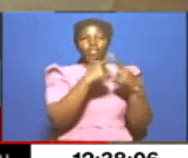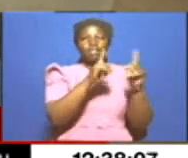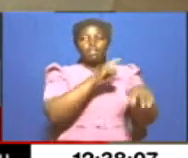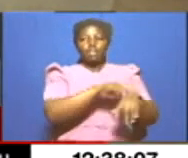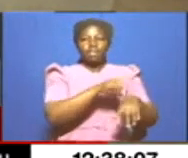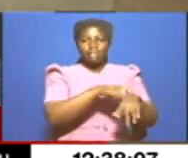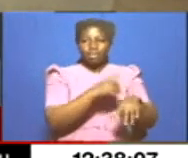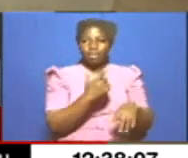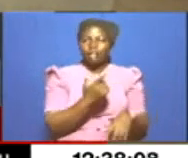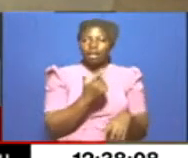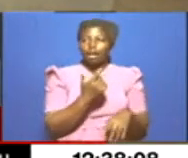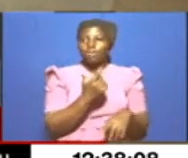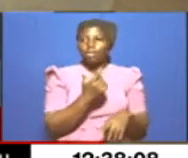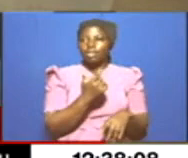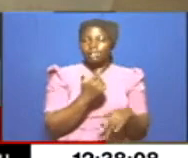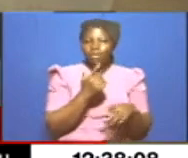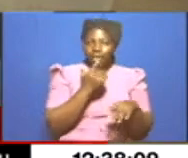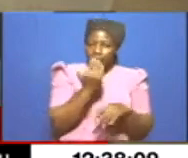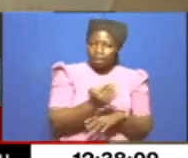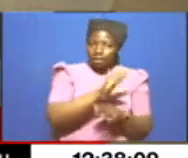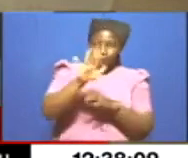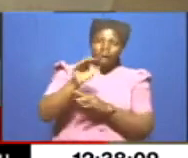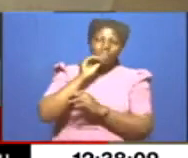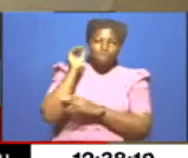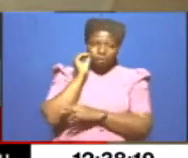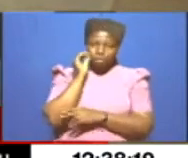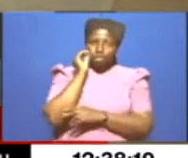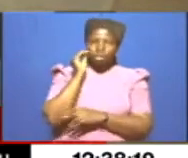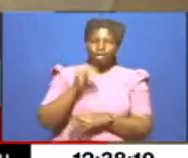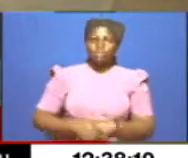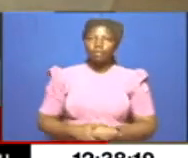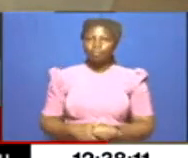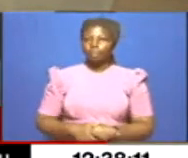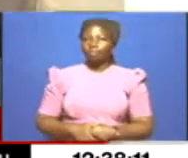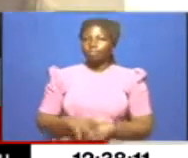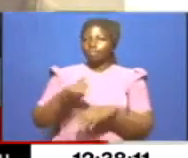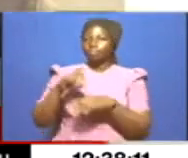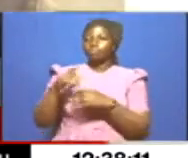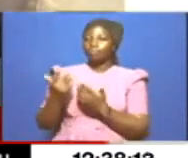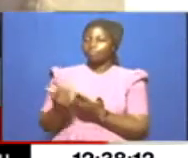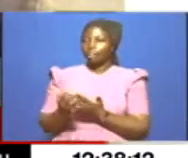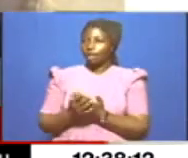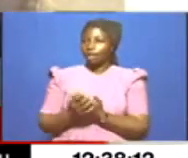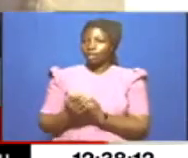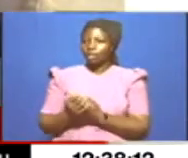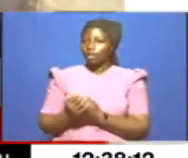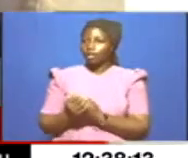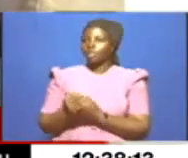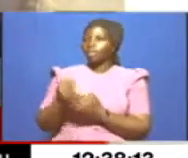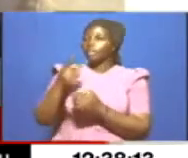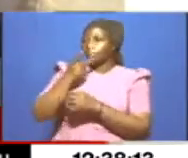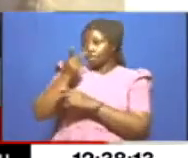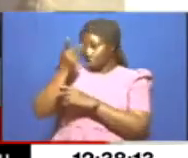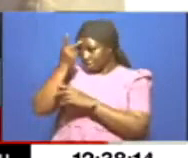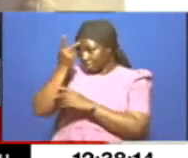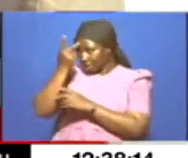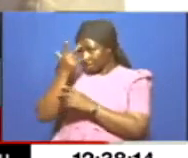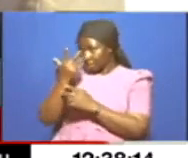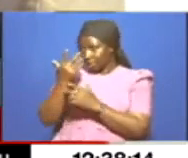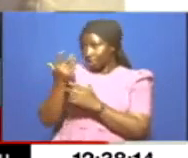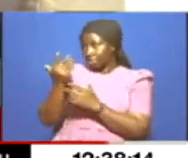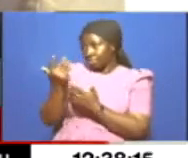ni tofauti. Tofauti kabisa. Mzazi anaingia nyumbani amelewa, tabia zingine ambazo sitaki kuzisema hapa. So unapata